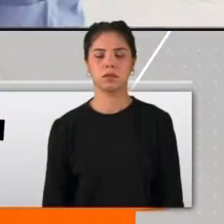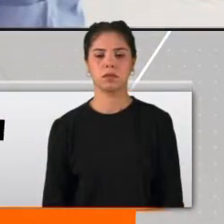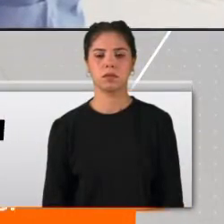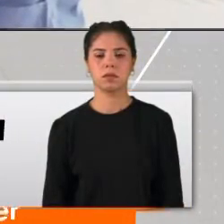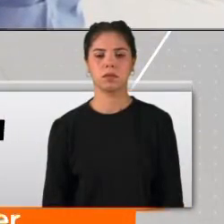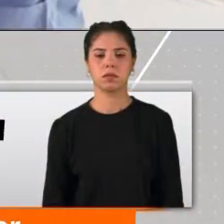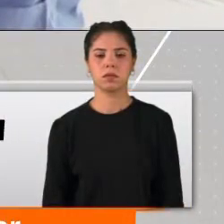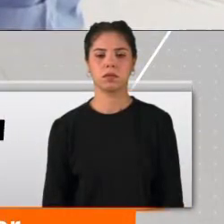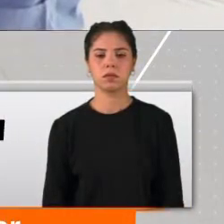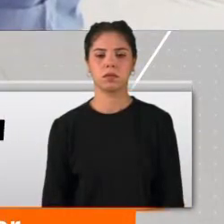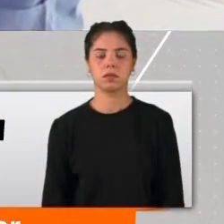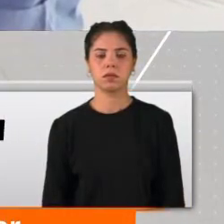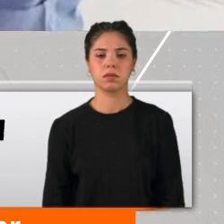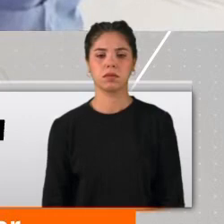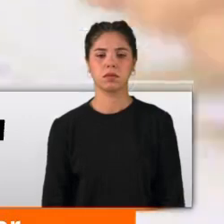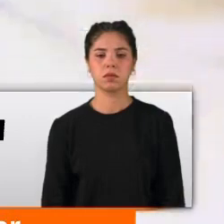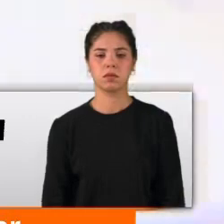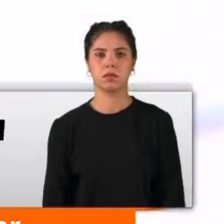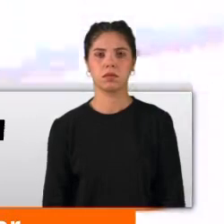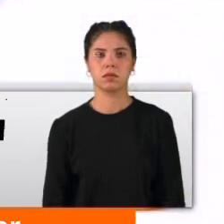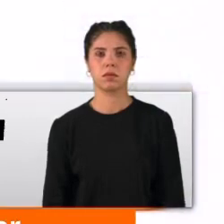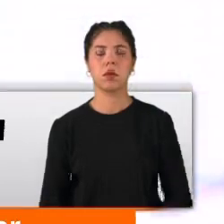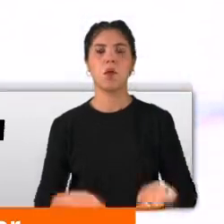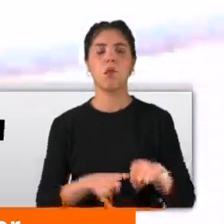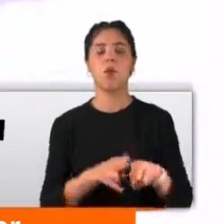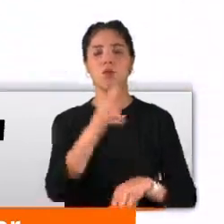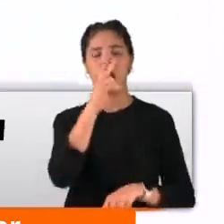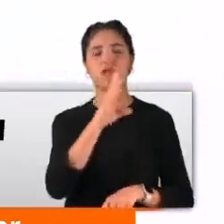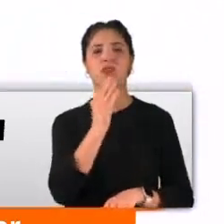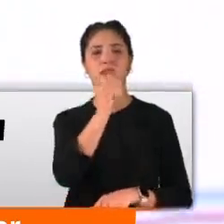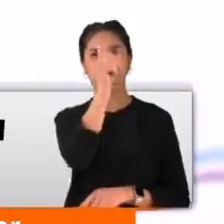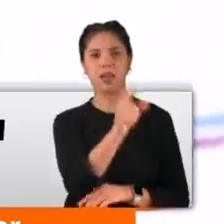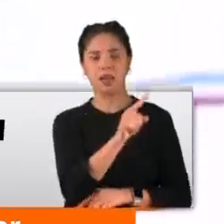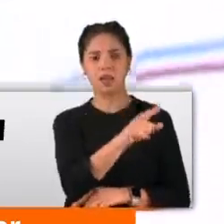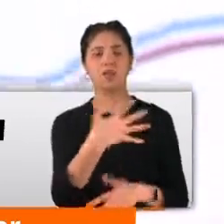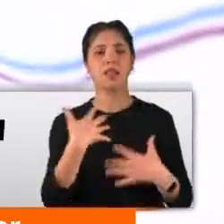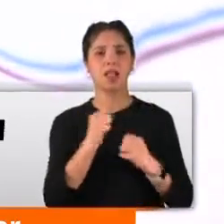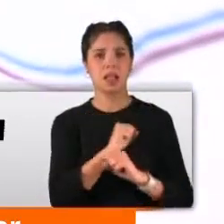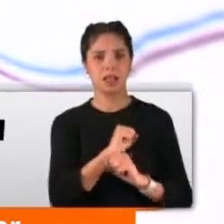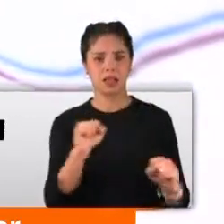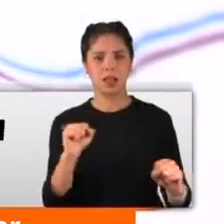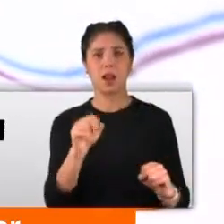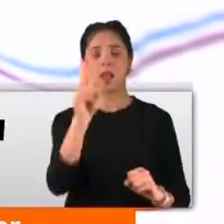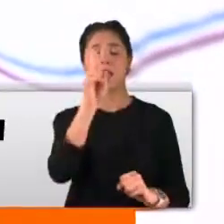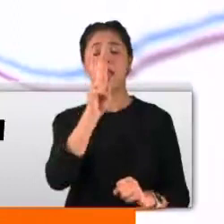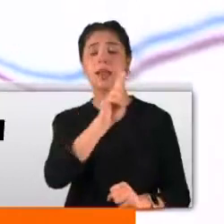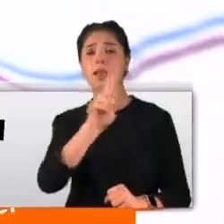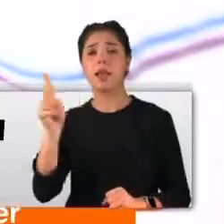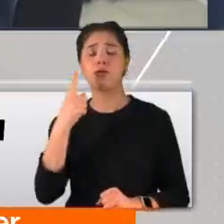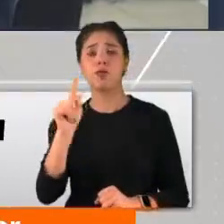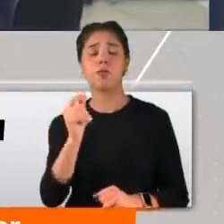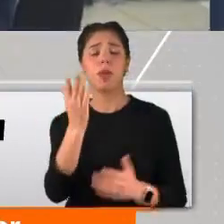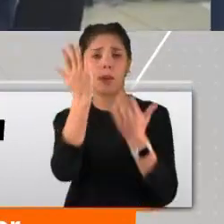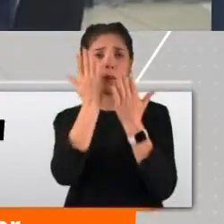hastası iğneye ağrısı varken yaptırırım. Morfin bağımlısı genç bu şekilde hem sağlığından hem de 700 bin lirasından